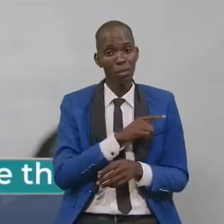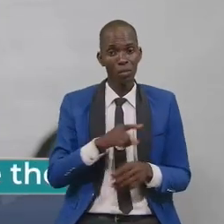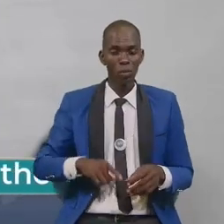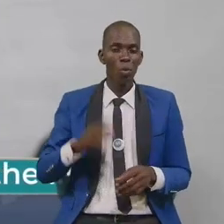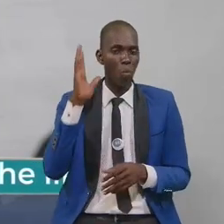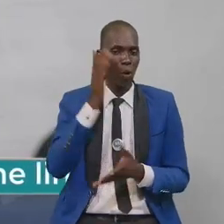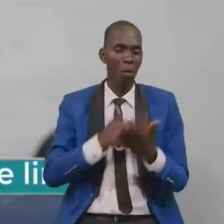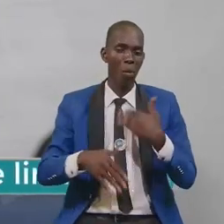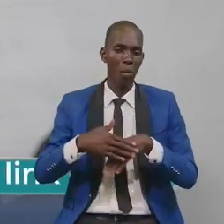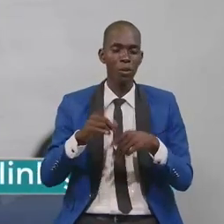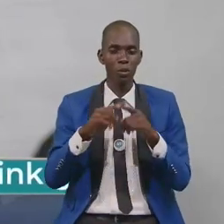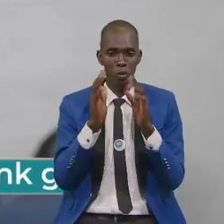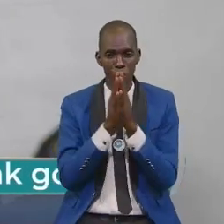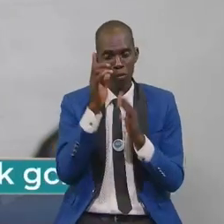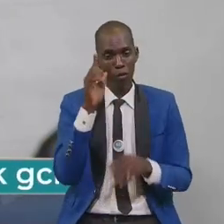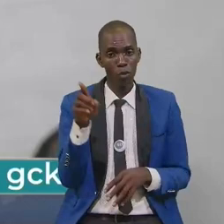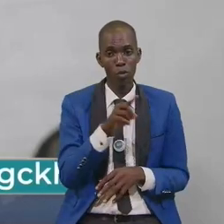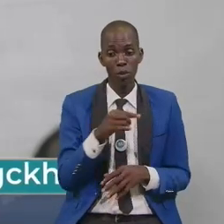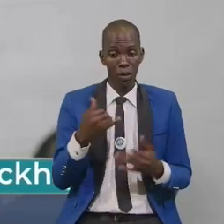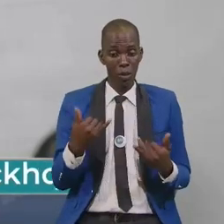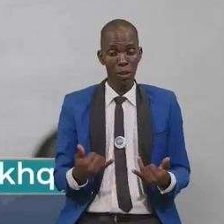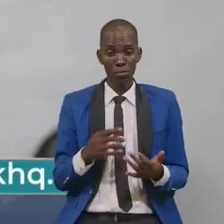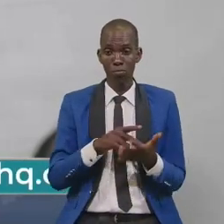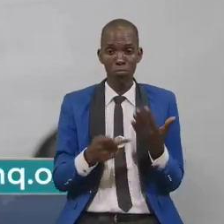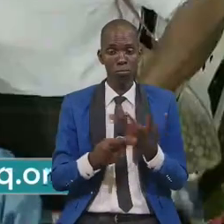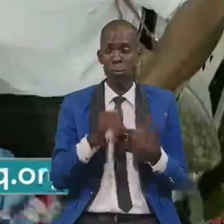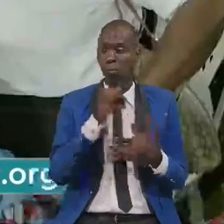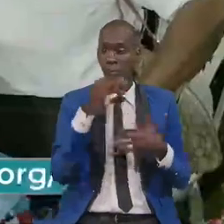la paix dans le Seigneur reviendra ce n'est pas encore terminé